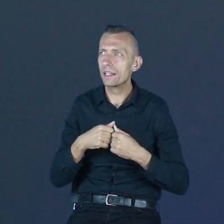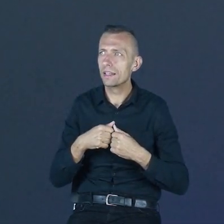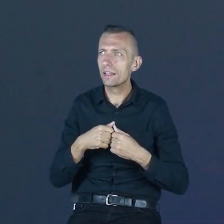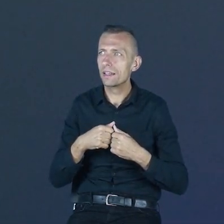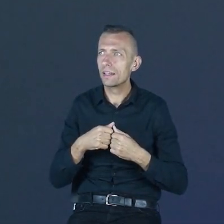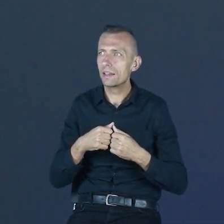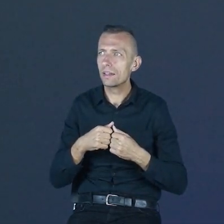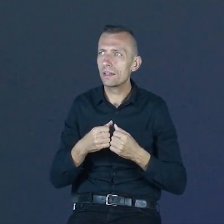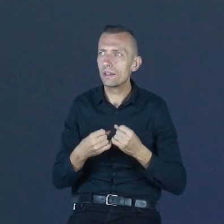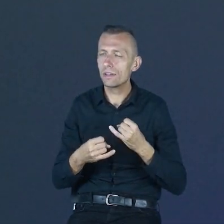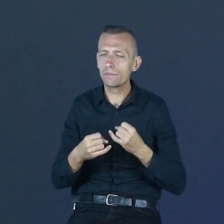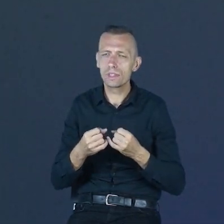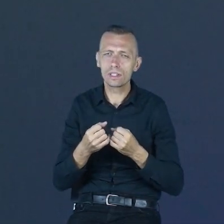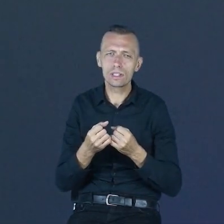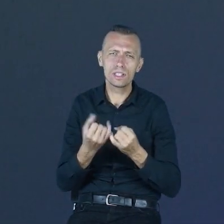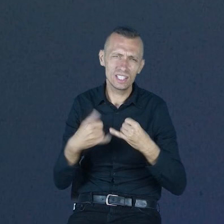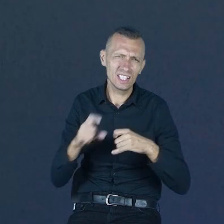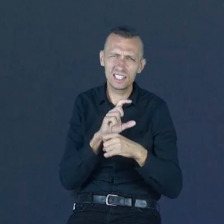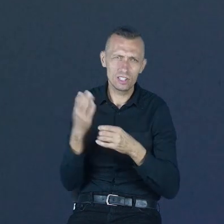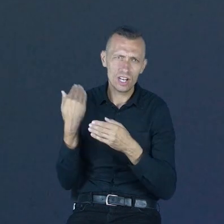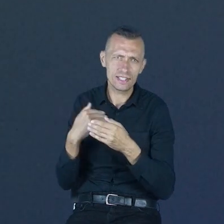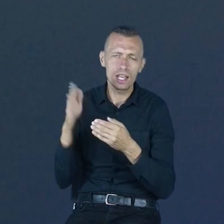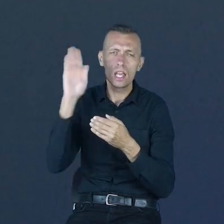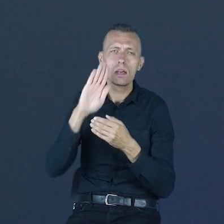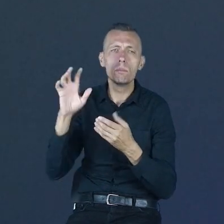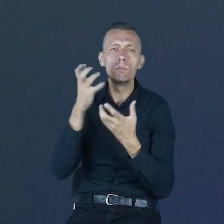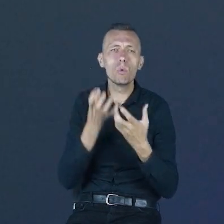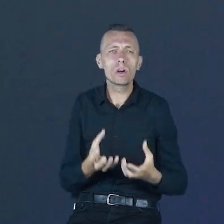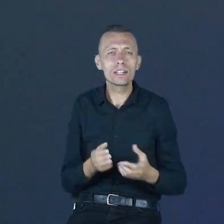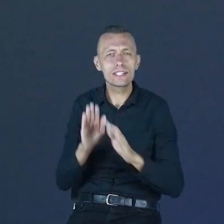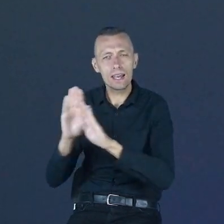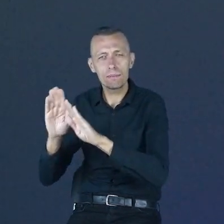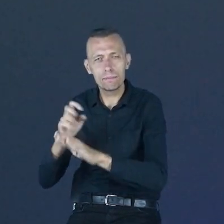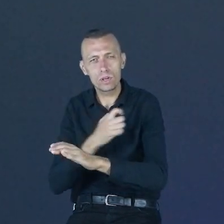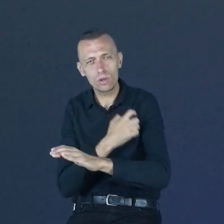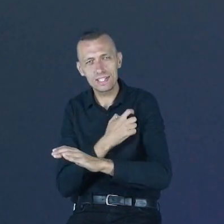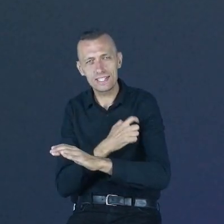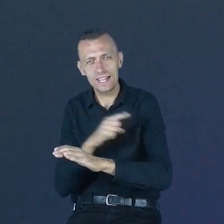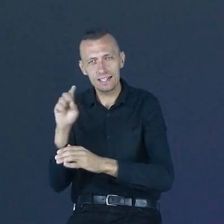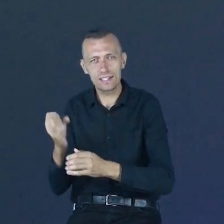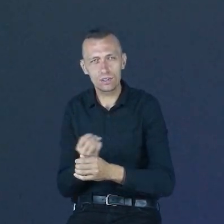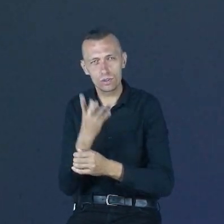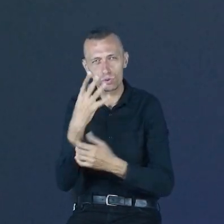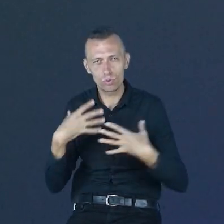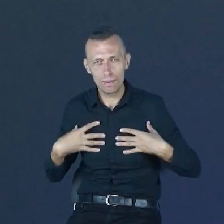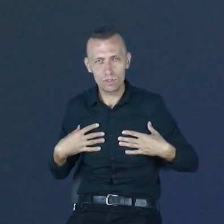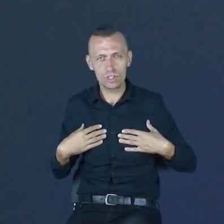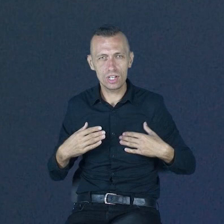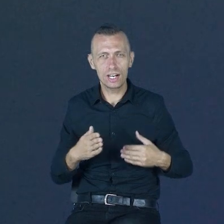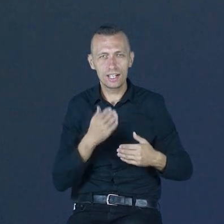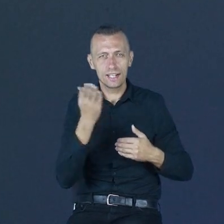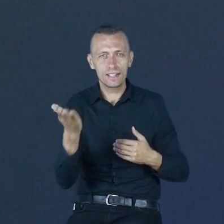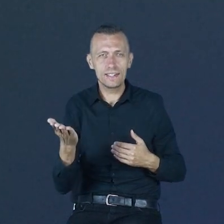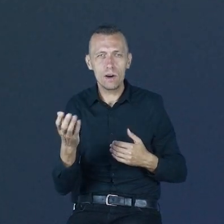Bóg chce chronić twoje i moje serce, które jest źródłem życia. Dał ci pancerz sprawiedliwości.